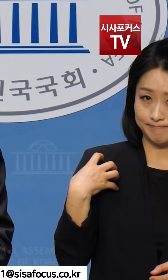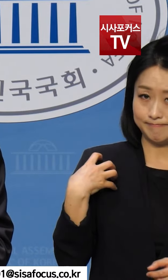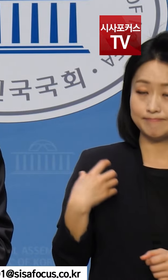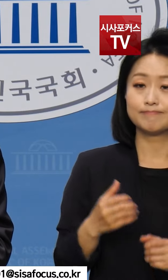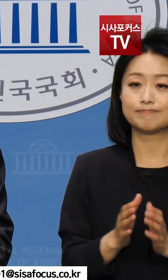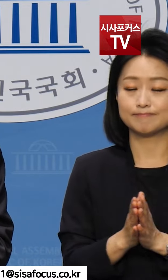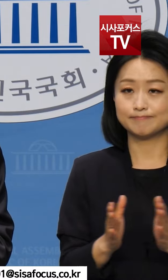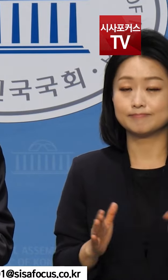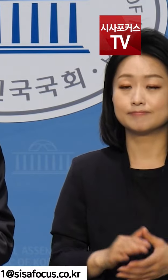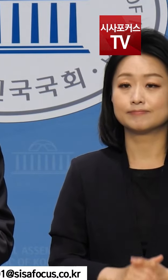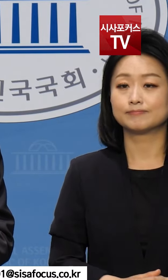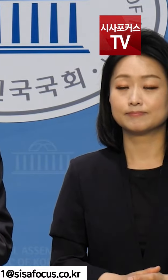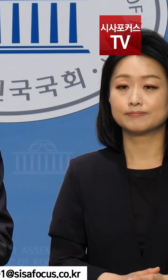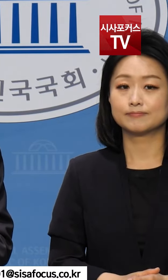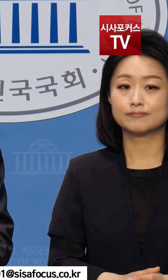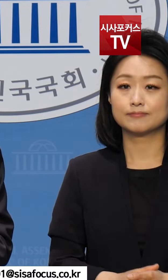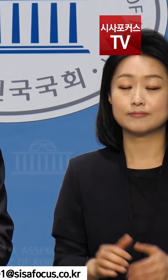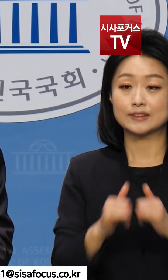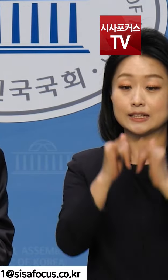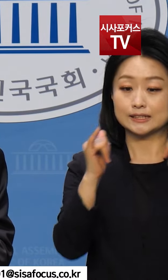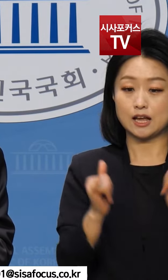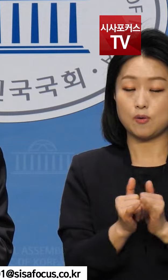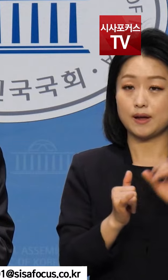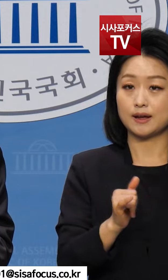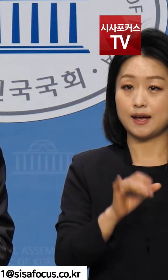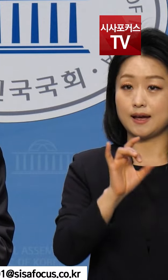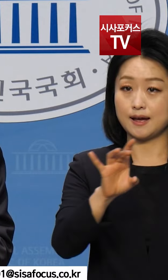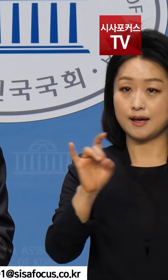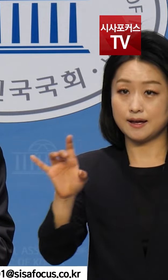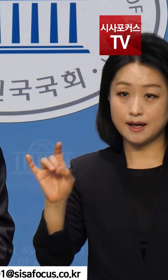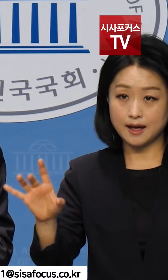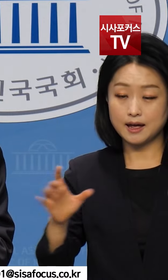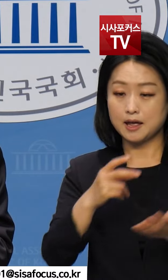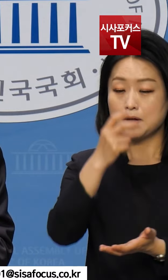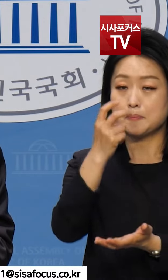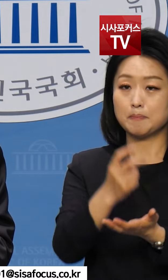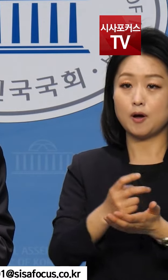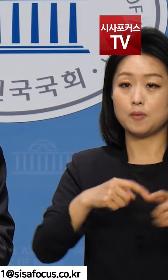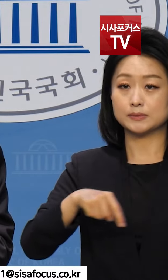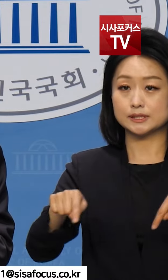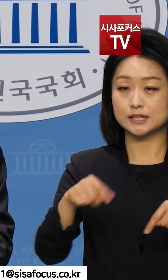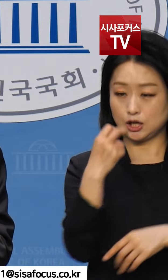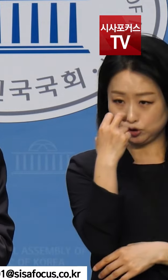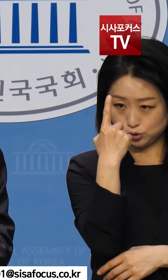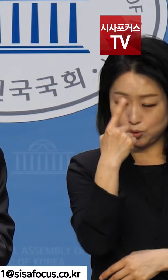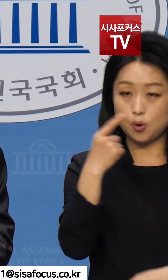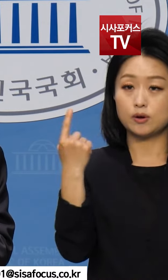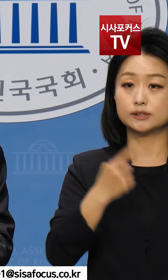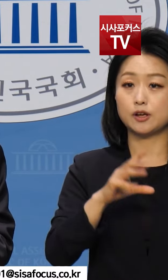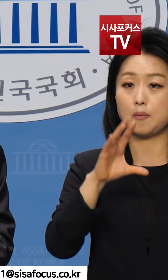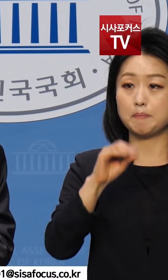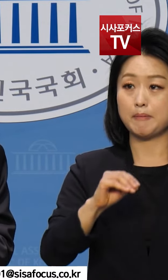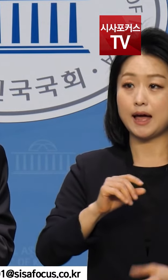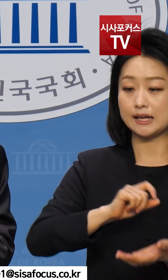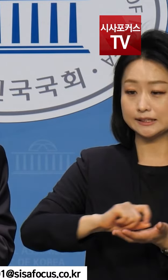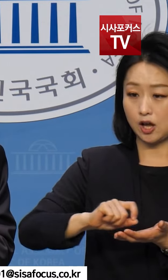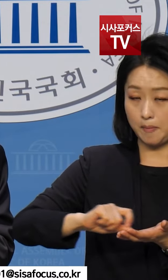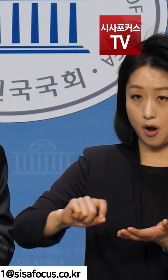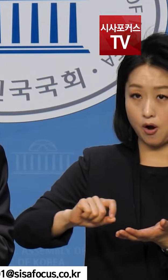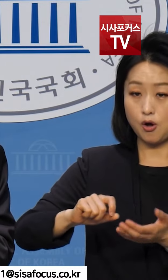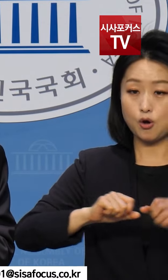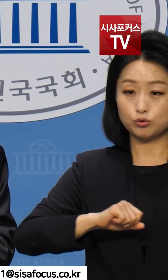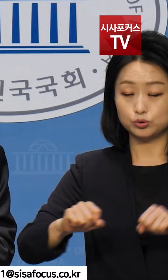됐습니다. 사회 각계가 법치 수호 천만인